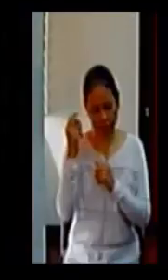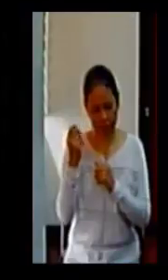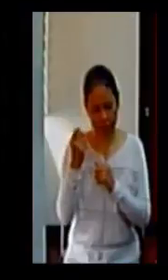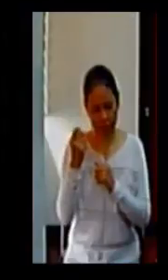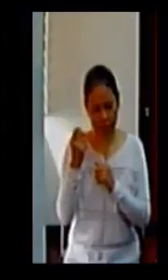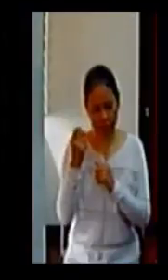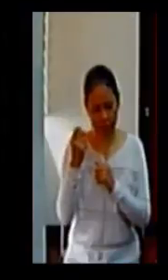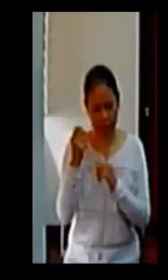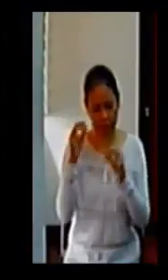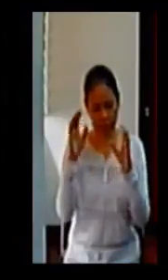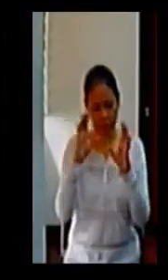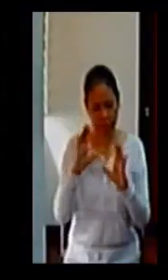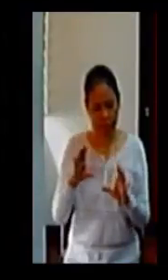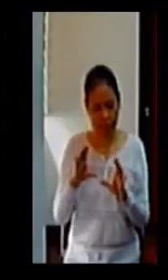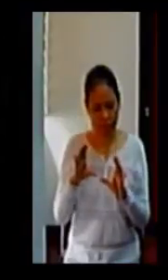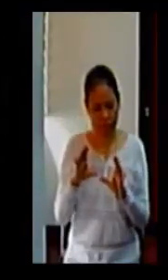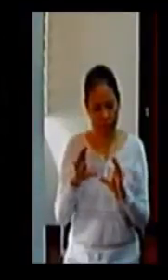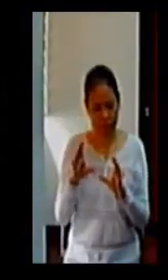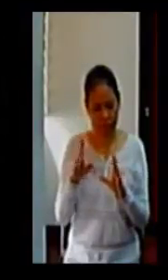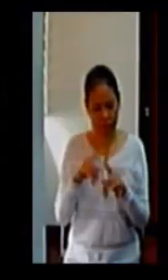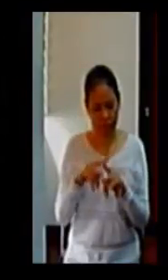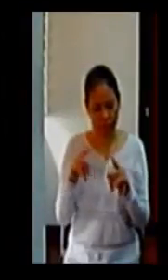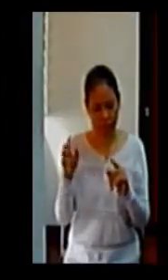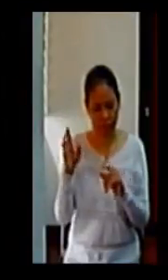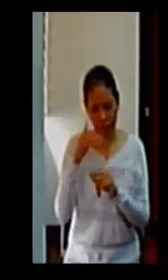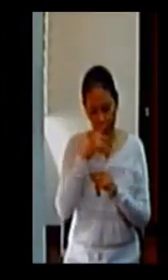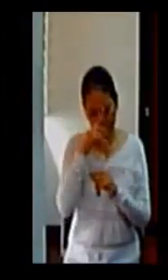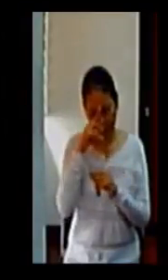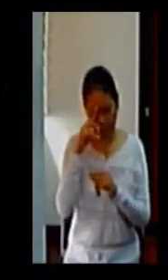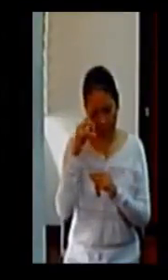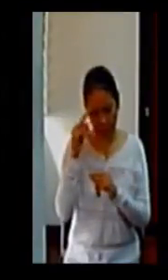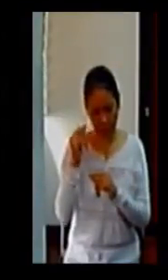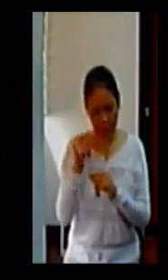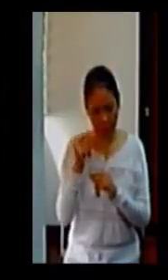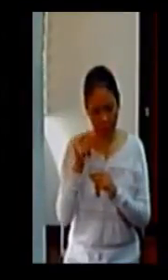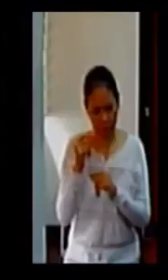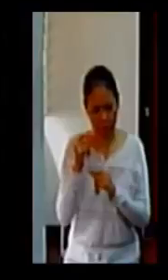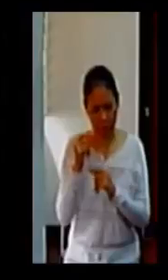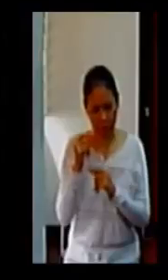klima, kundi dahil din siguro sa kulang